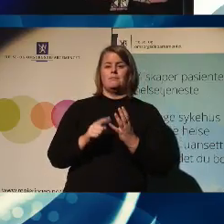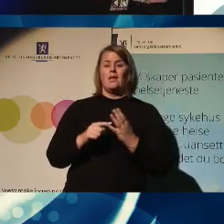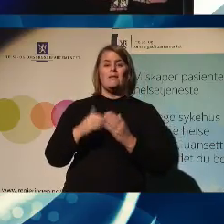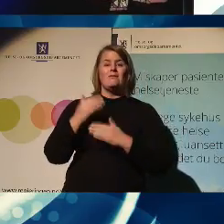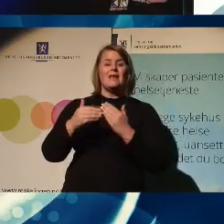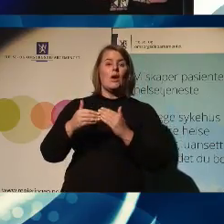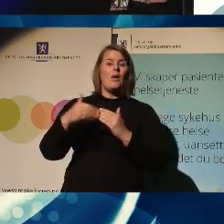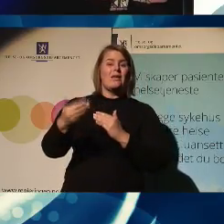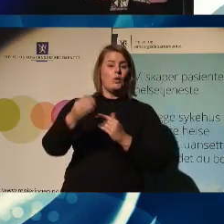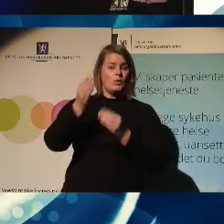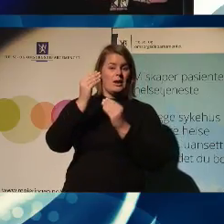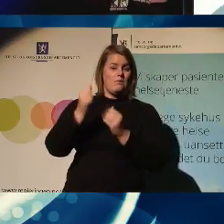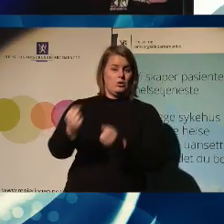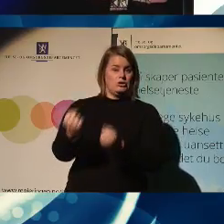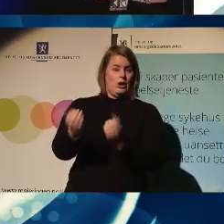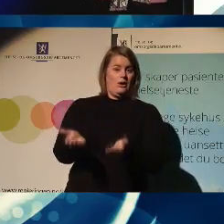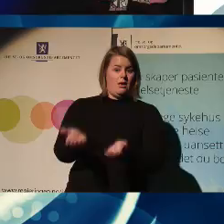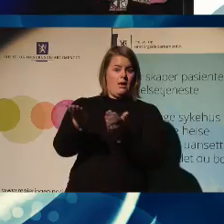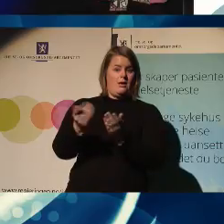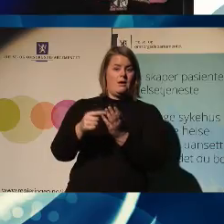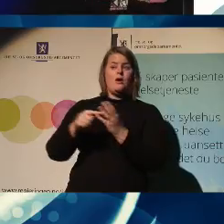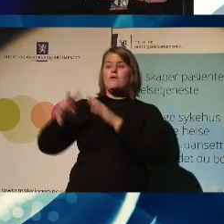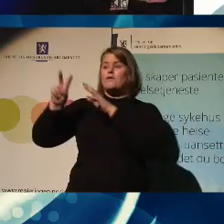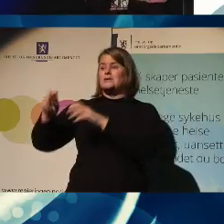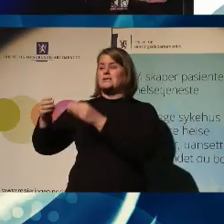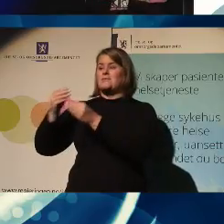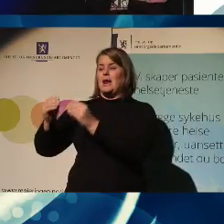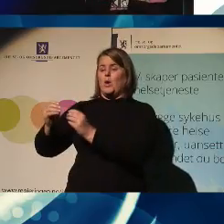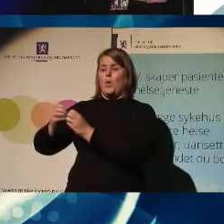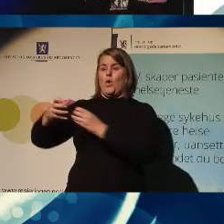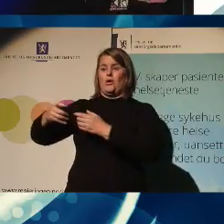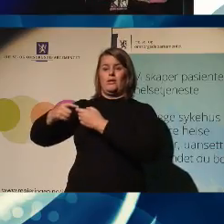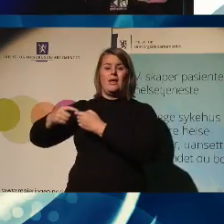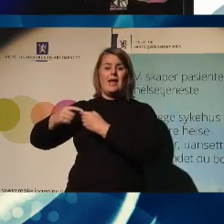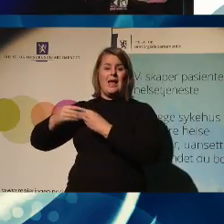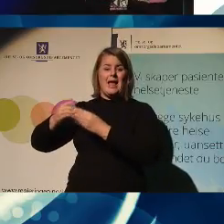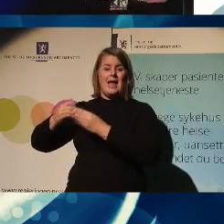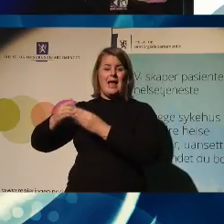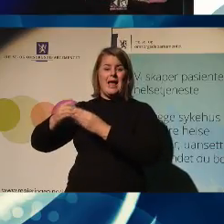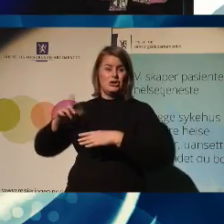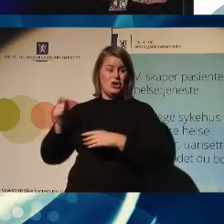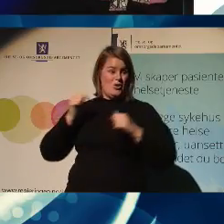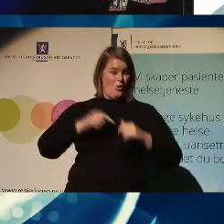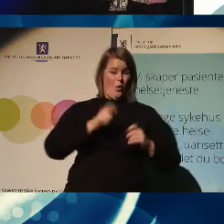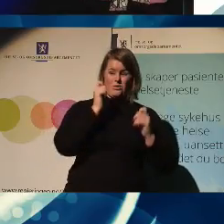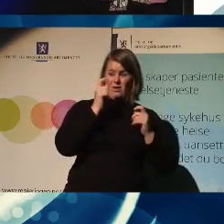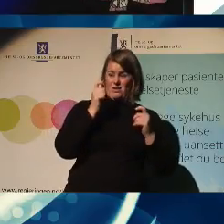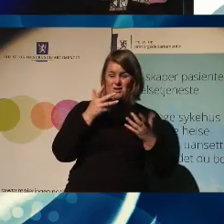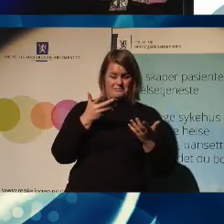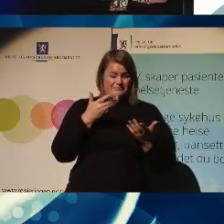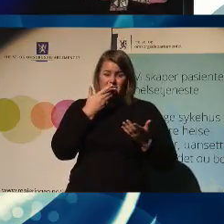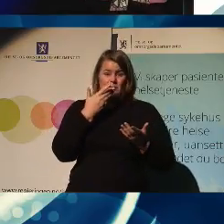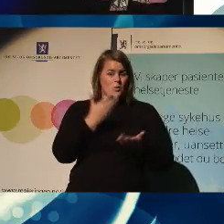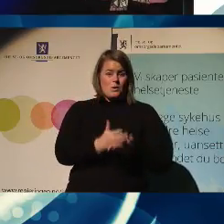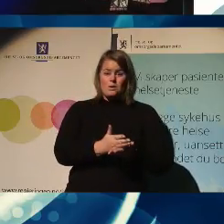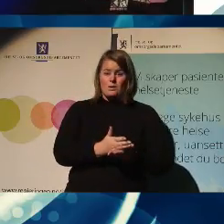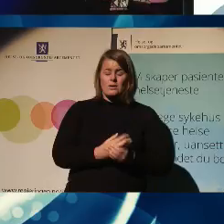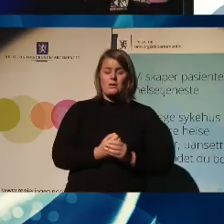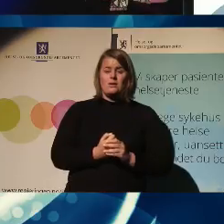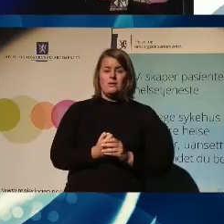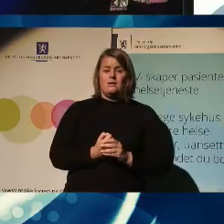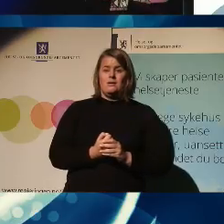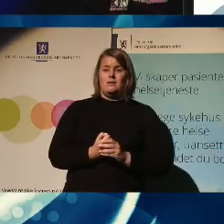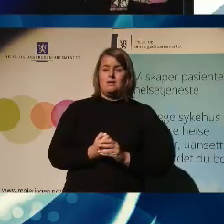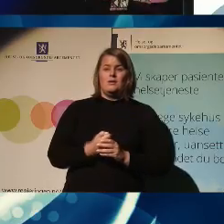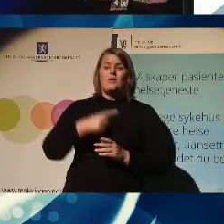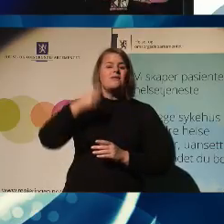etterutdanning. Vi trenger økt forskningsmidler relatert til helse, fordi de dataene vi har er ikke gode nok, og vi vet